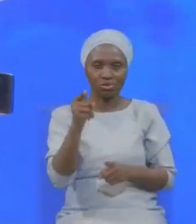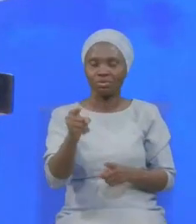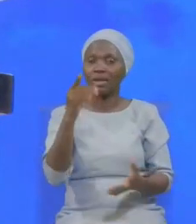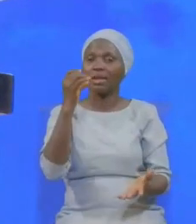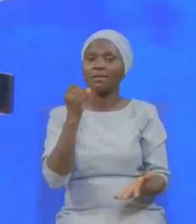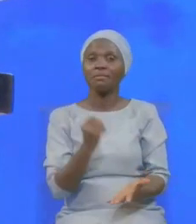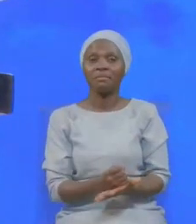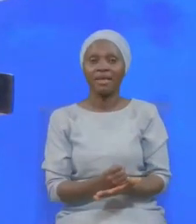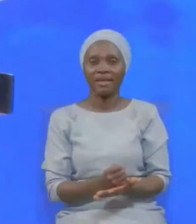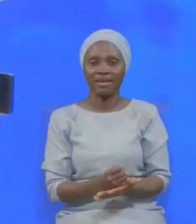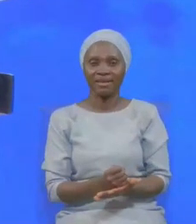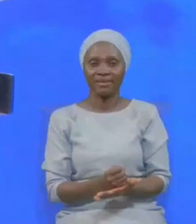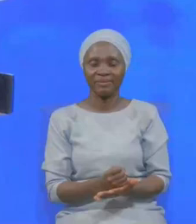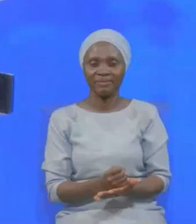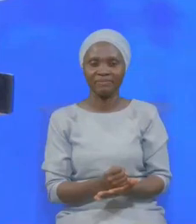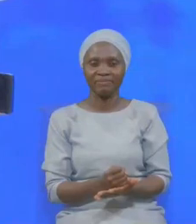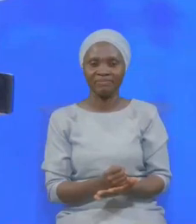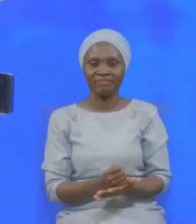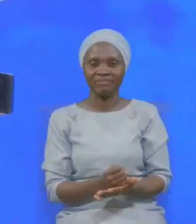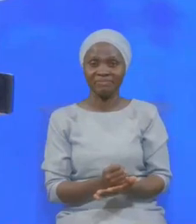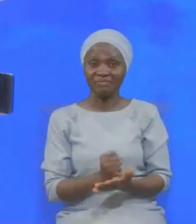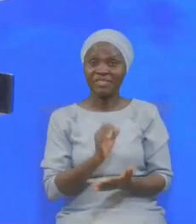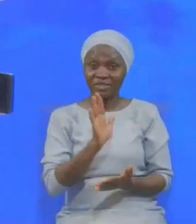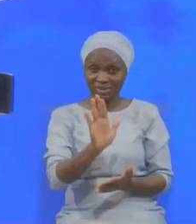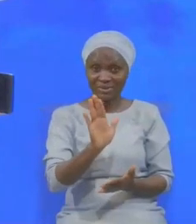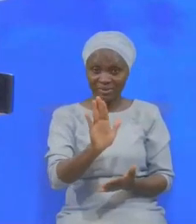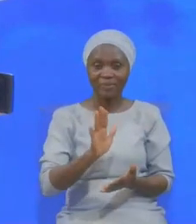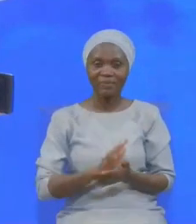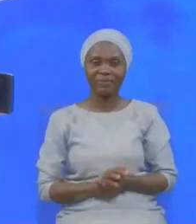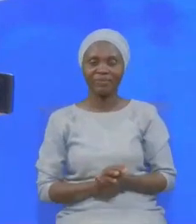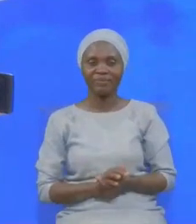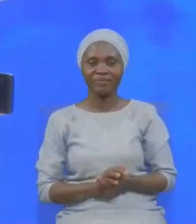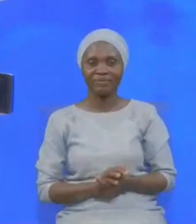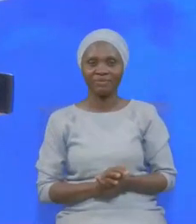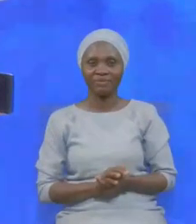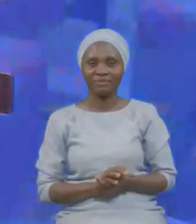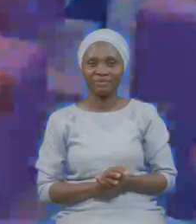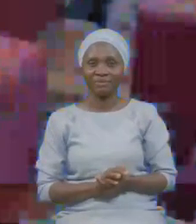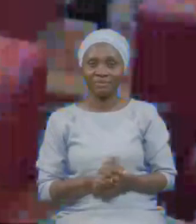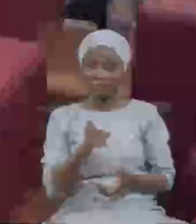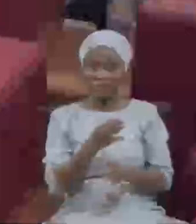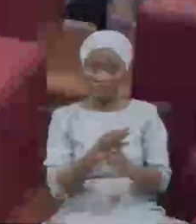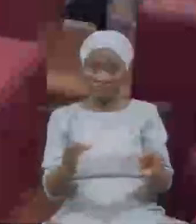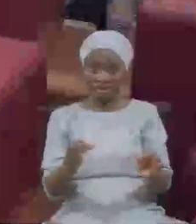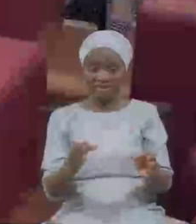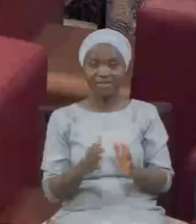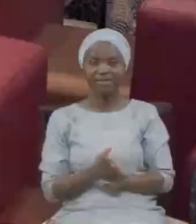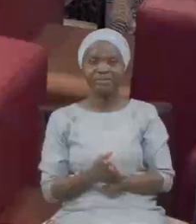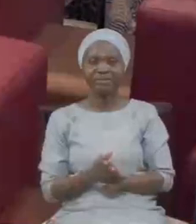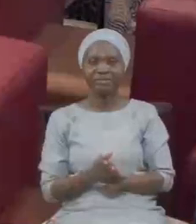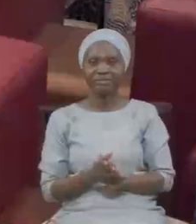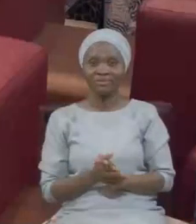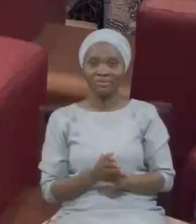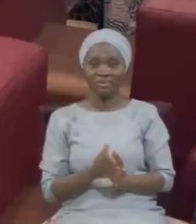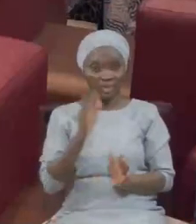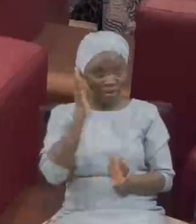nuire. Amen. Est-ce que c'est pour vous? Est-ce que c'est réel ce soir?